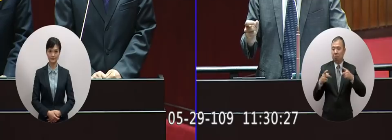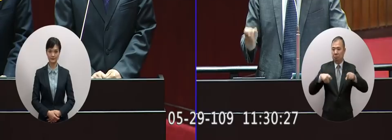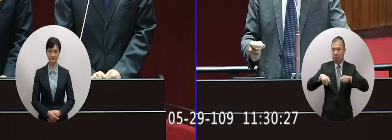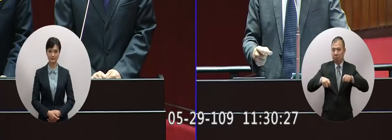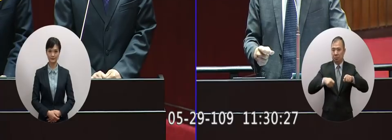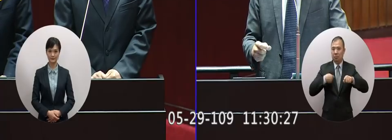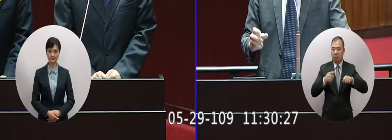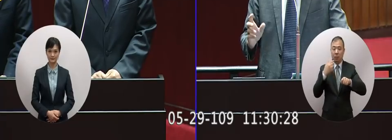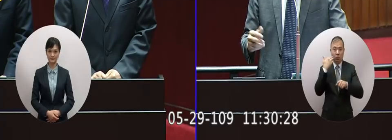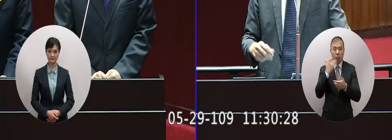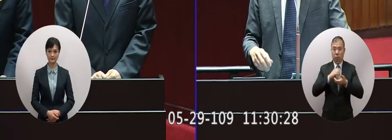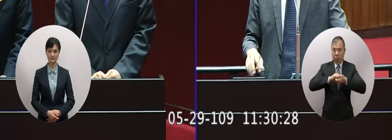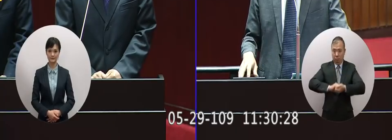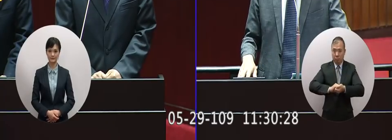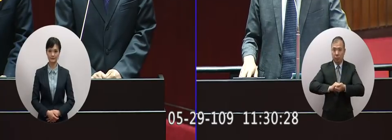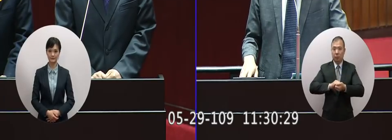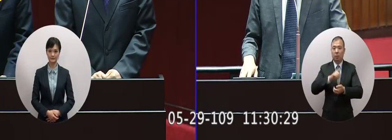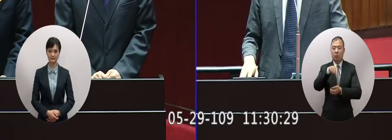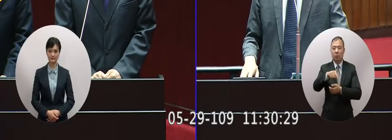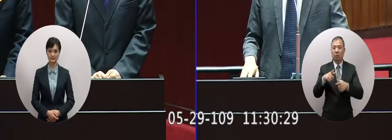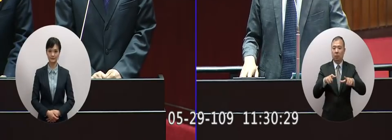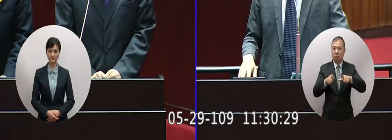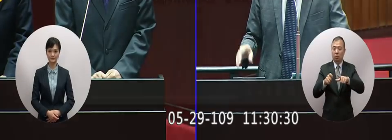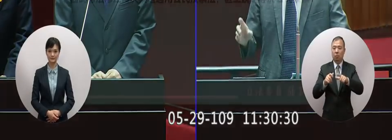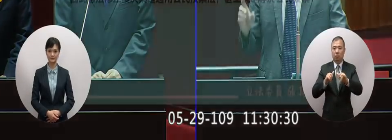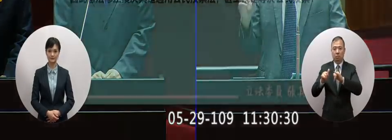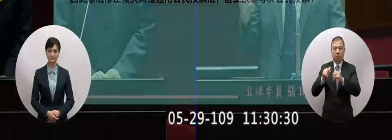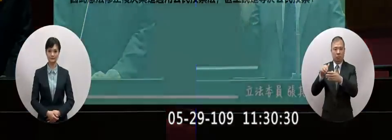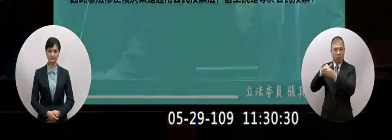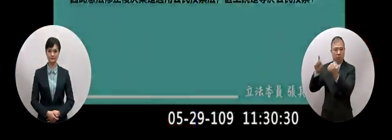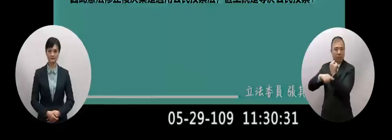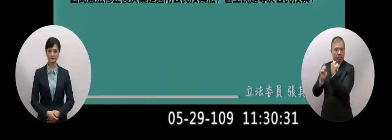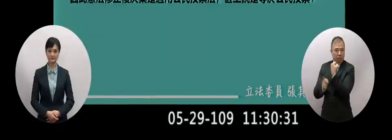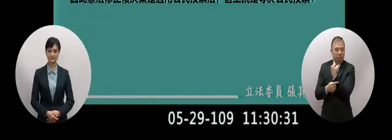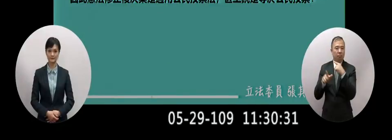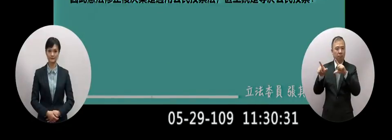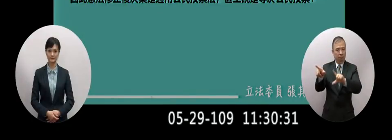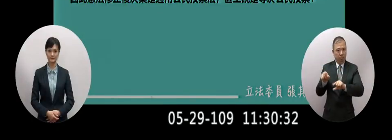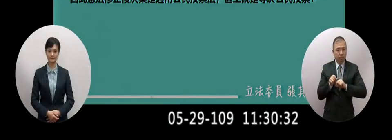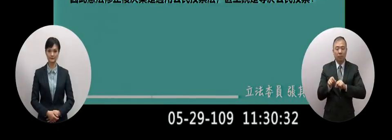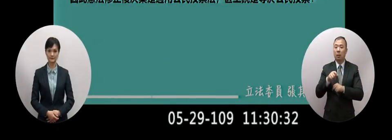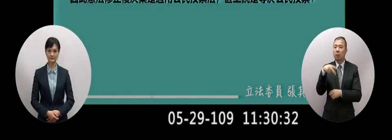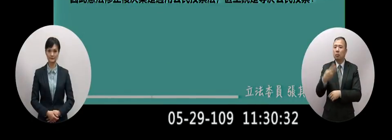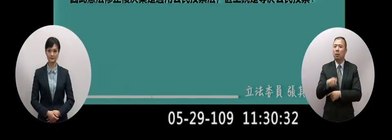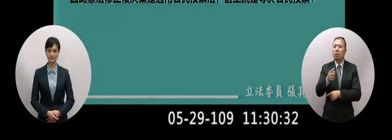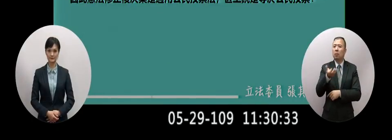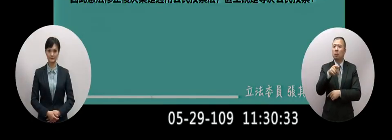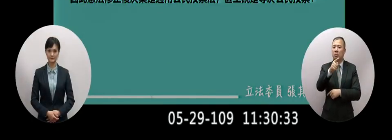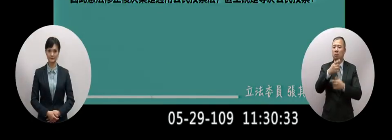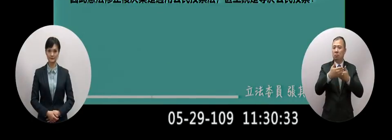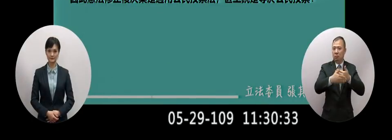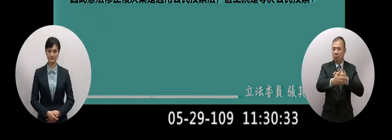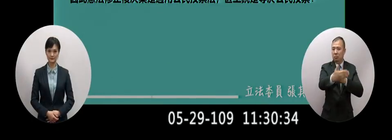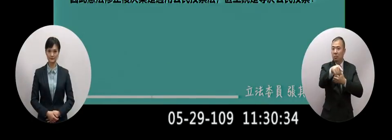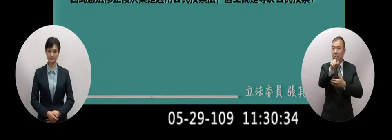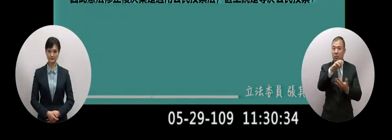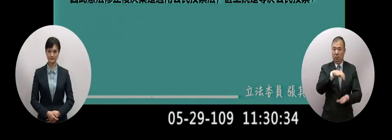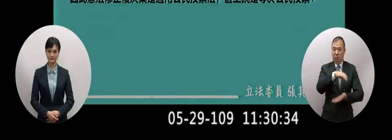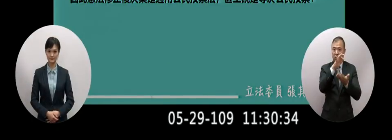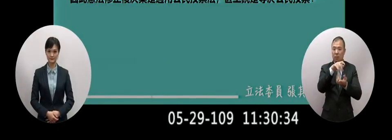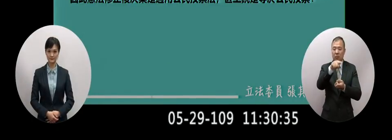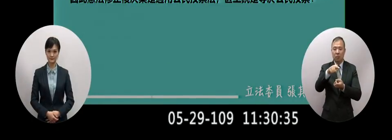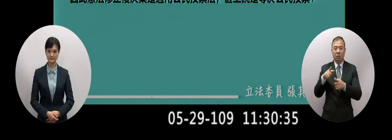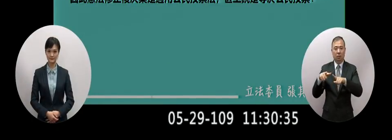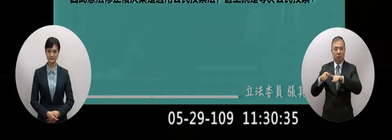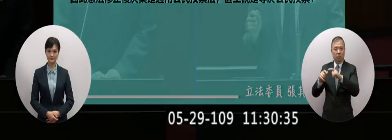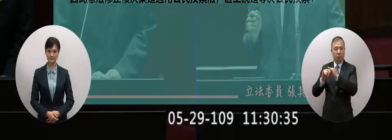法修正的复决。决案是适用这个公民投票法，甚至等于说这个程序上，好像主委刚才讲，程序上就是按照这个公投